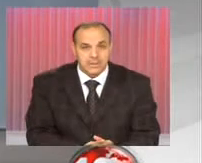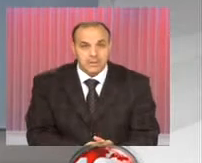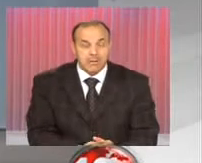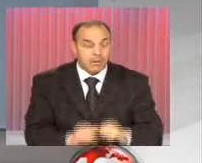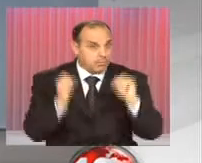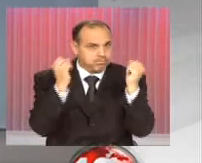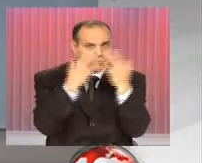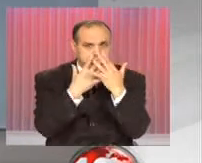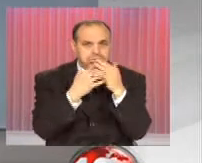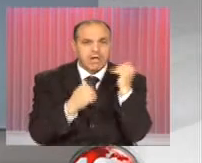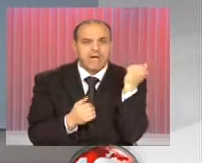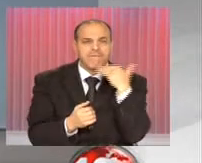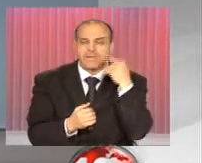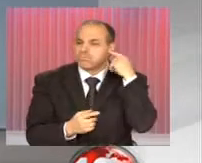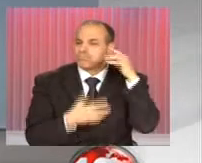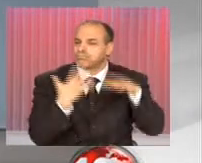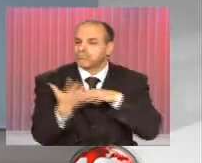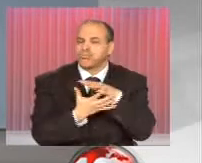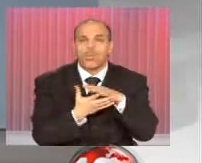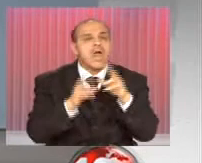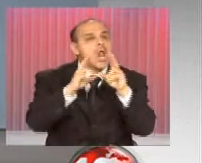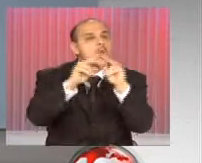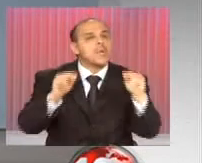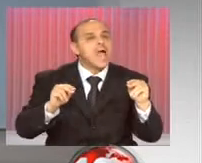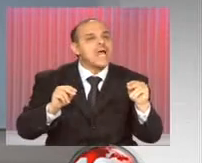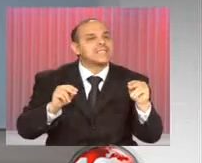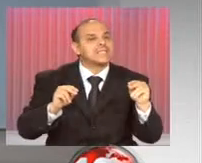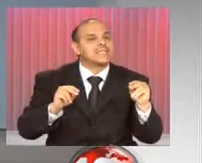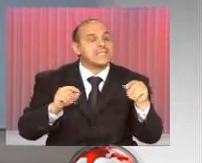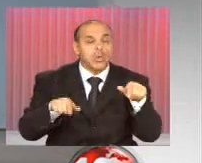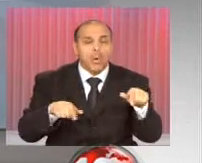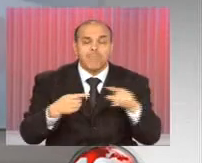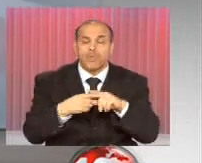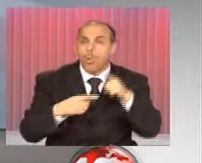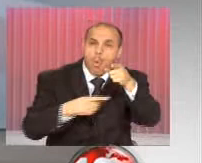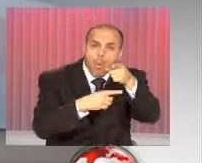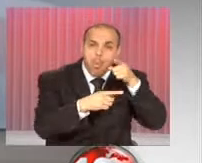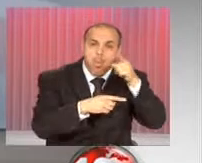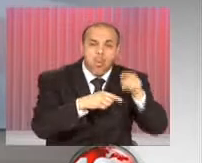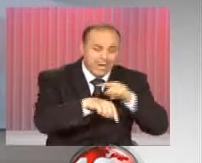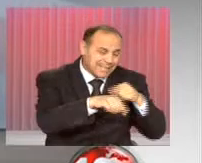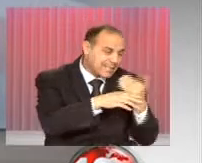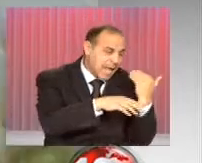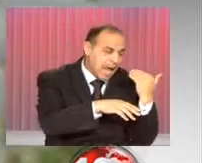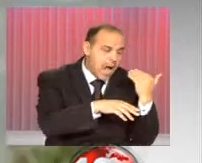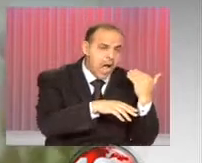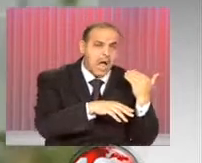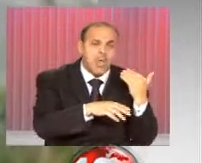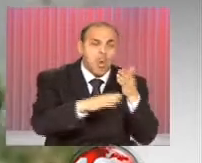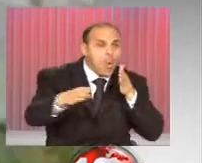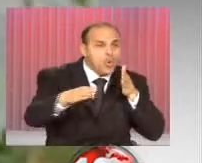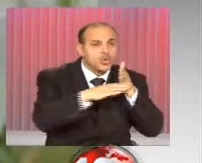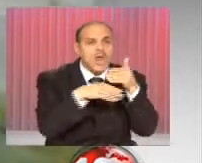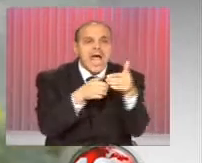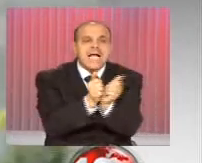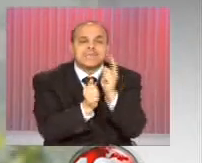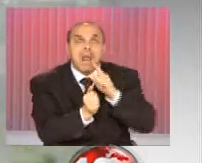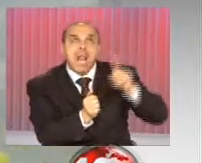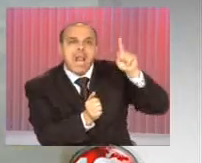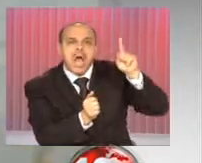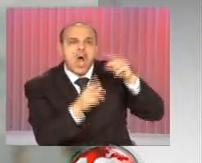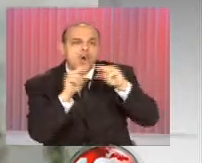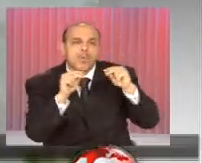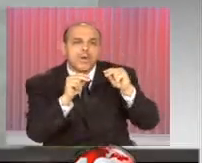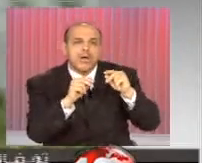بشكل فجئي تسارعت الأحداث في مزارع شبع اللبنانية التي تعيش تحت القصف منذ ساعات إثر عملية هجوم حزب الله على